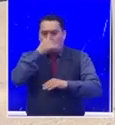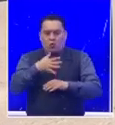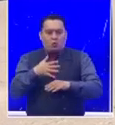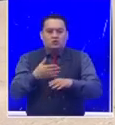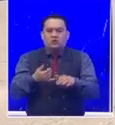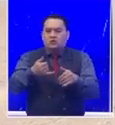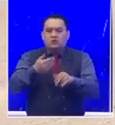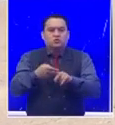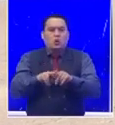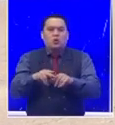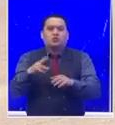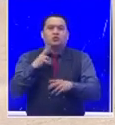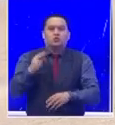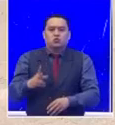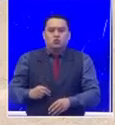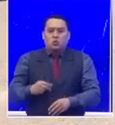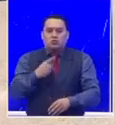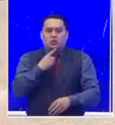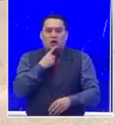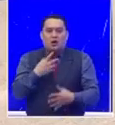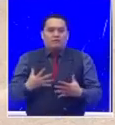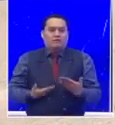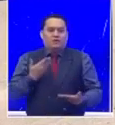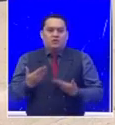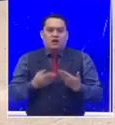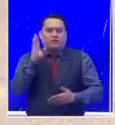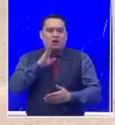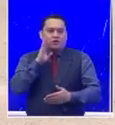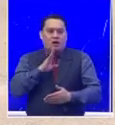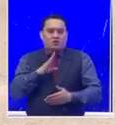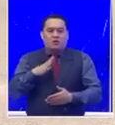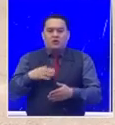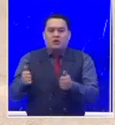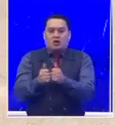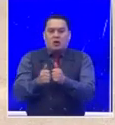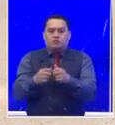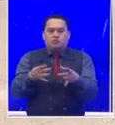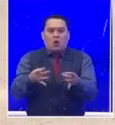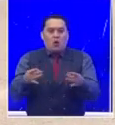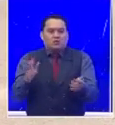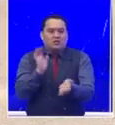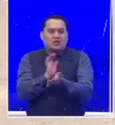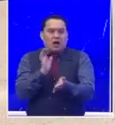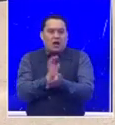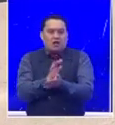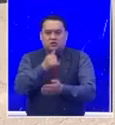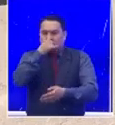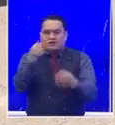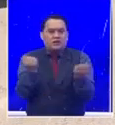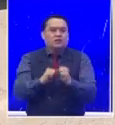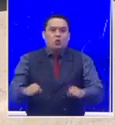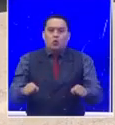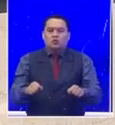Слава Богу, наша маленькая дочь не пострадала. Утром вода отошла, однако вокруг было болото из грязи. Пройти